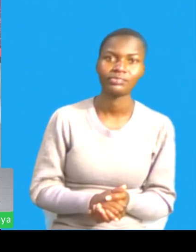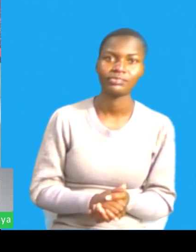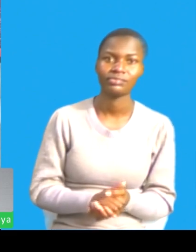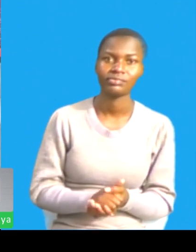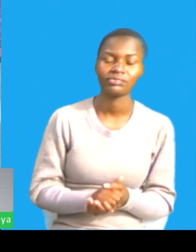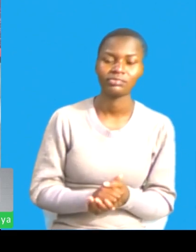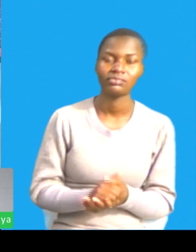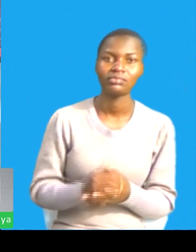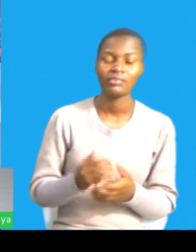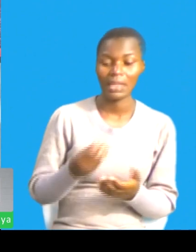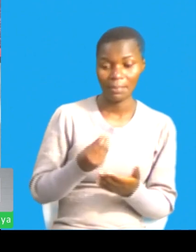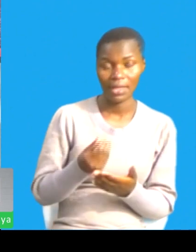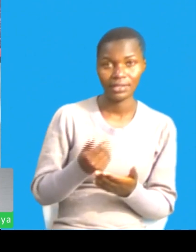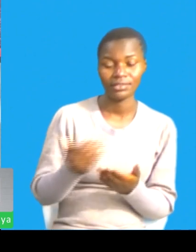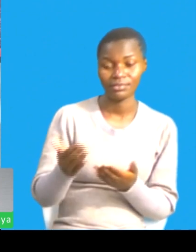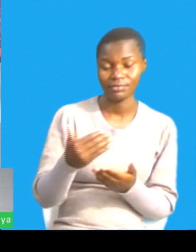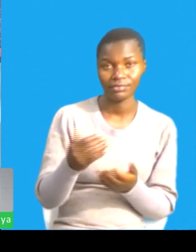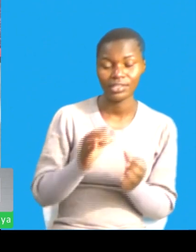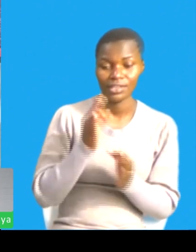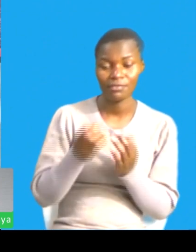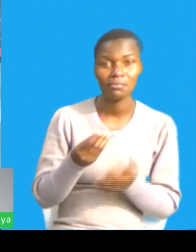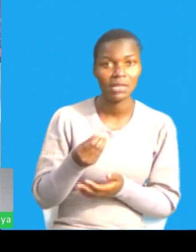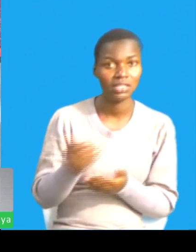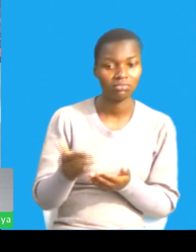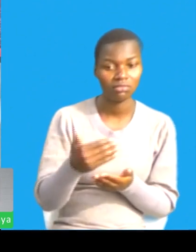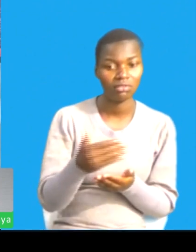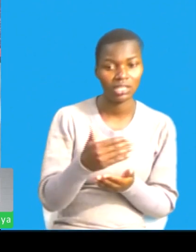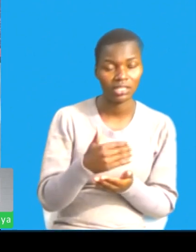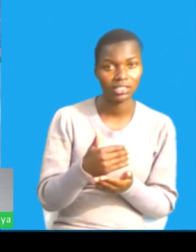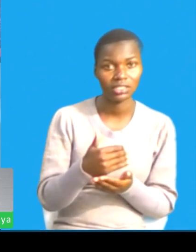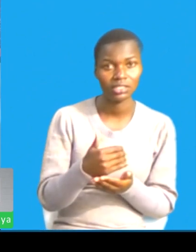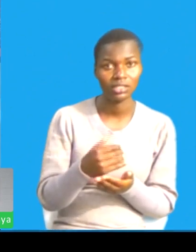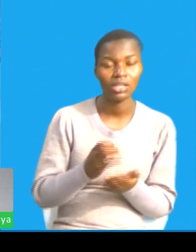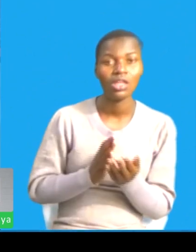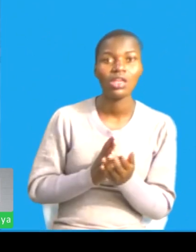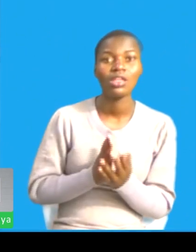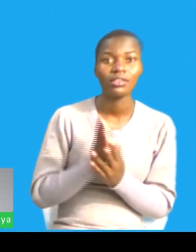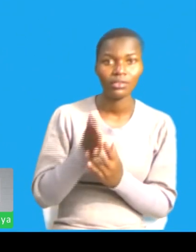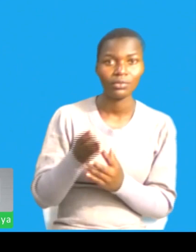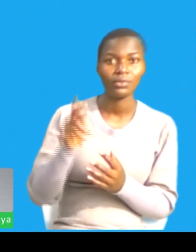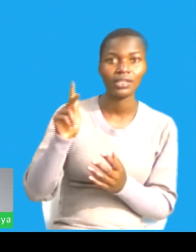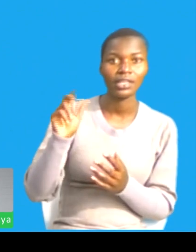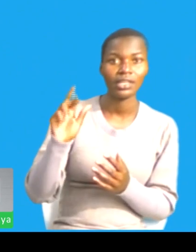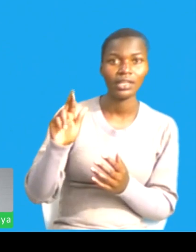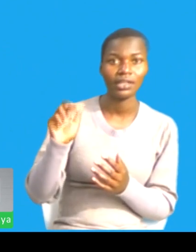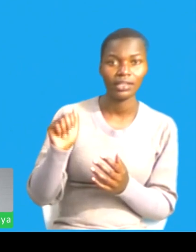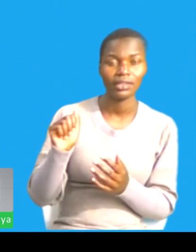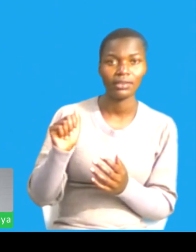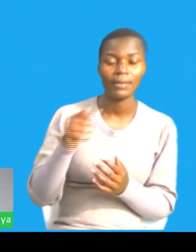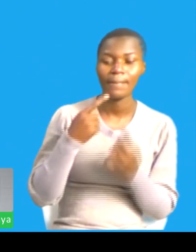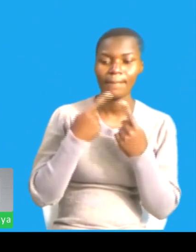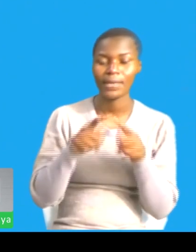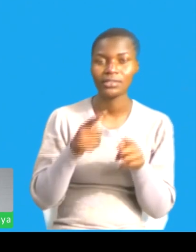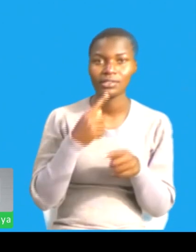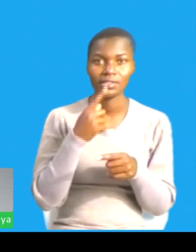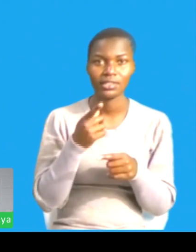kukusanywa. Pesa ikikusanywa, ukiokota pesa kupitia KRA. Yes. Lakini unasema ya kwamba kwa